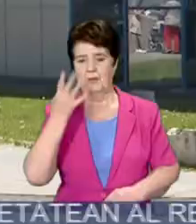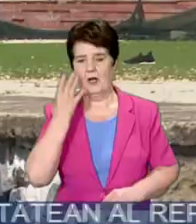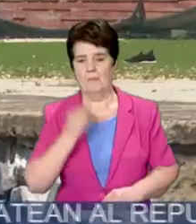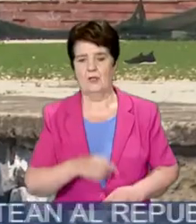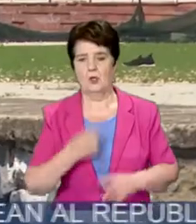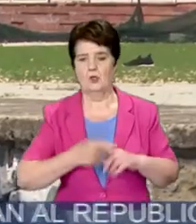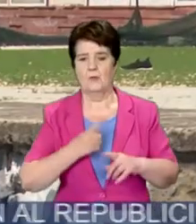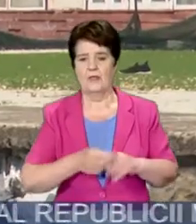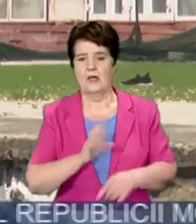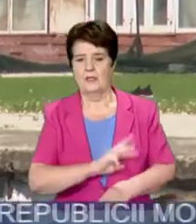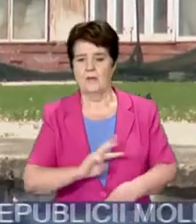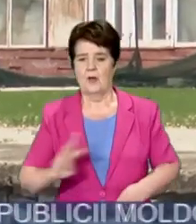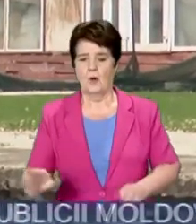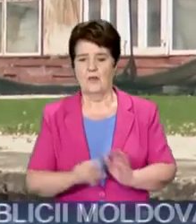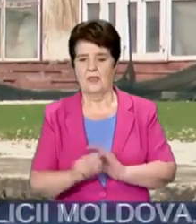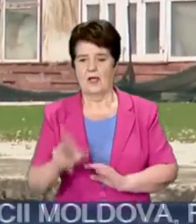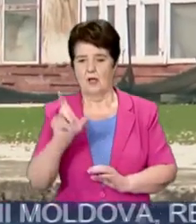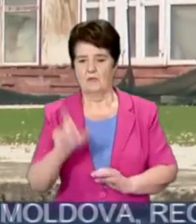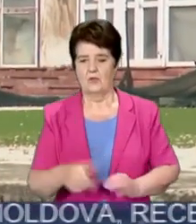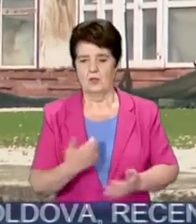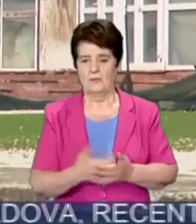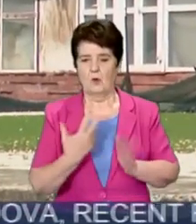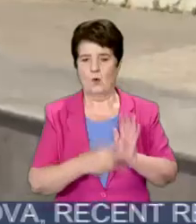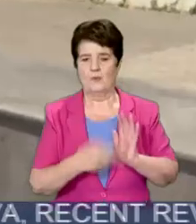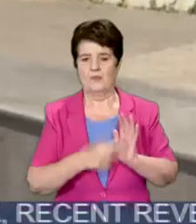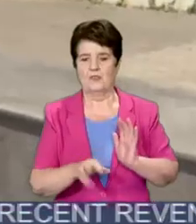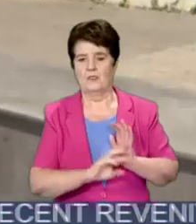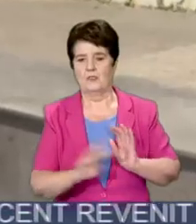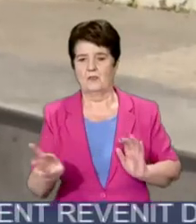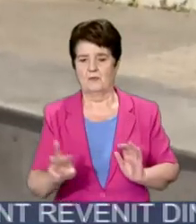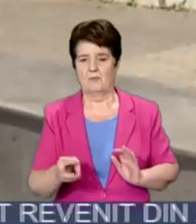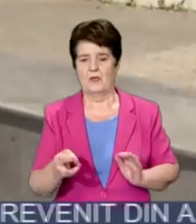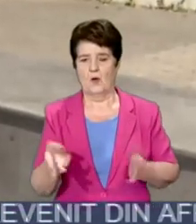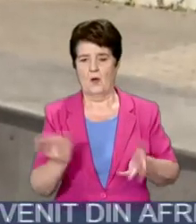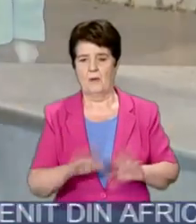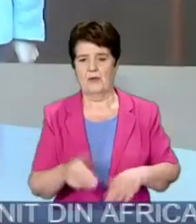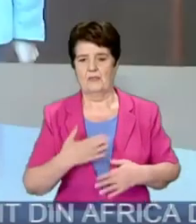trecut 500.000 de refugiați. Aproximativ 80.000 au rămas în țara noastră.